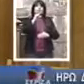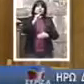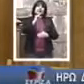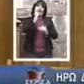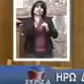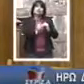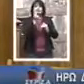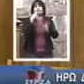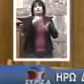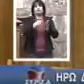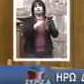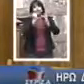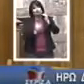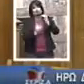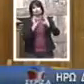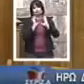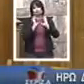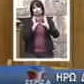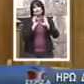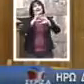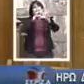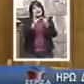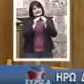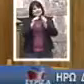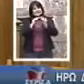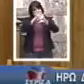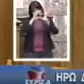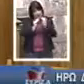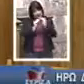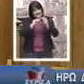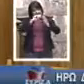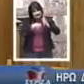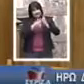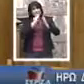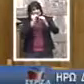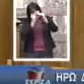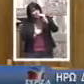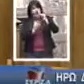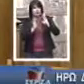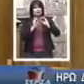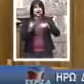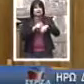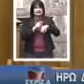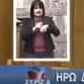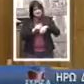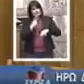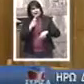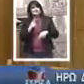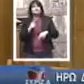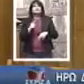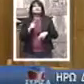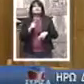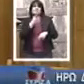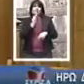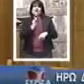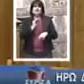κατώτατου μισθού που προβλέπει η εκάστοτε Εθνική Γενική Συλλογική Σύμβαση. Σου δε στα σγέρ, έρχεστε σήμερα και τους λέτε ότι τους κάνετε τη